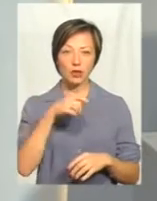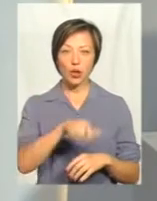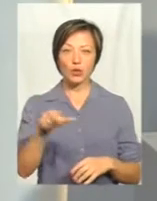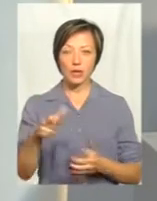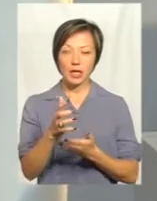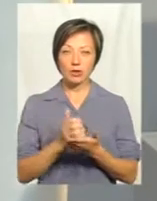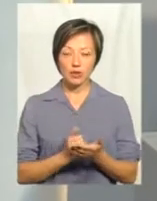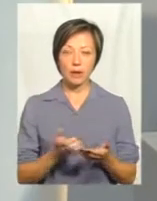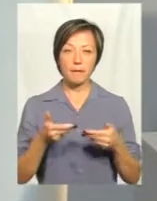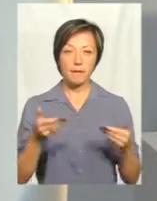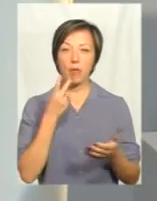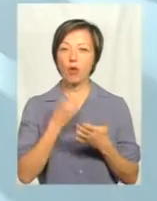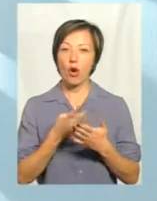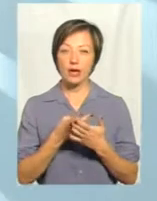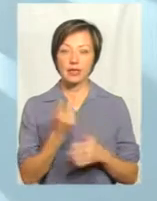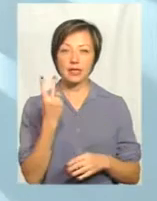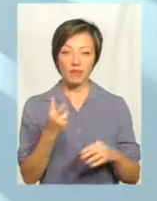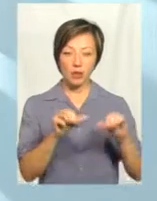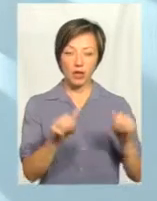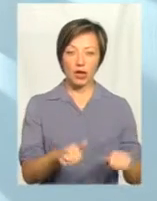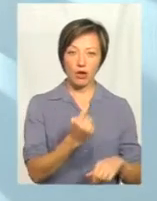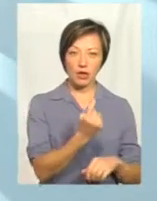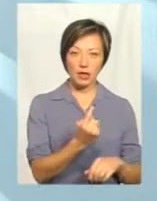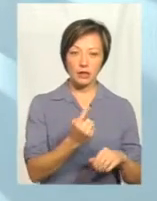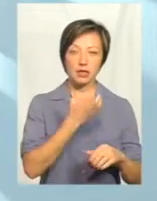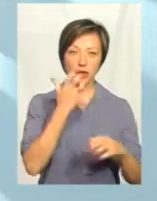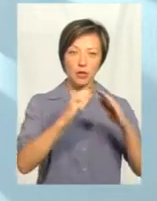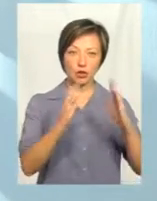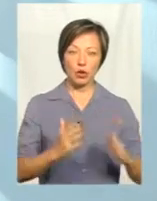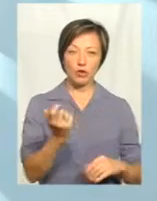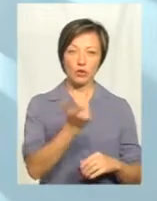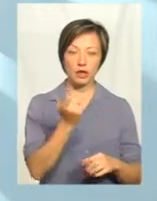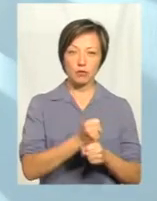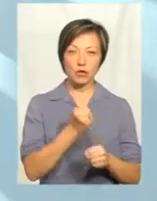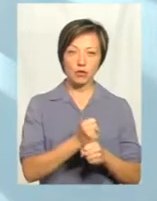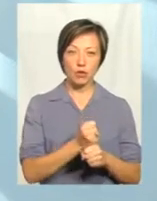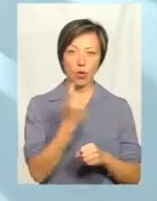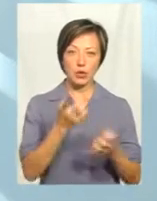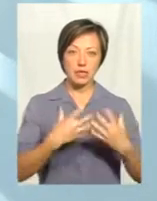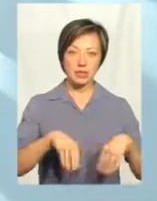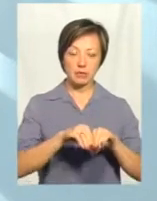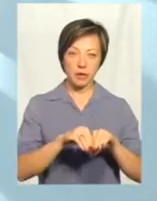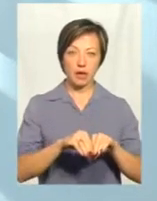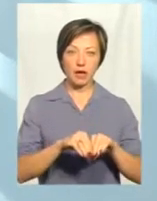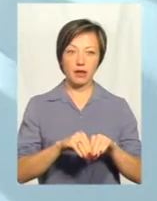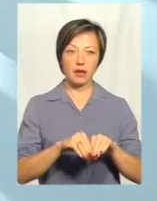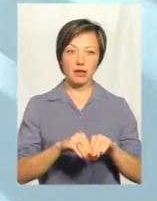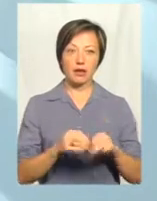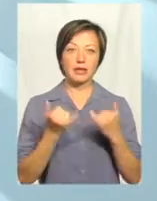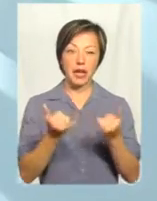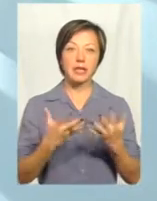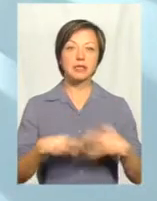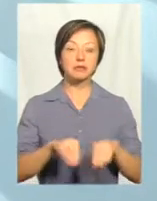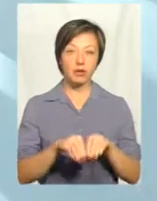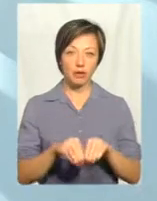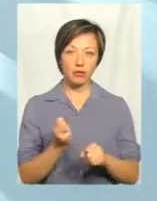ресурсів. Тому ми показували дві моделі. Одна модель – це тепличне господарство, в якій працює одна сім'я. Тобто це для сім'ї, грубо кажучи,